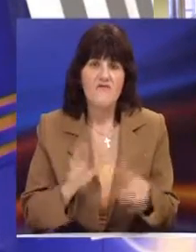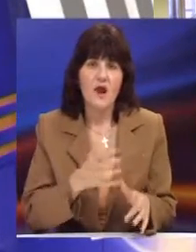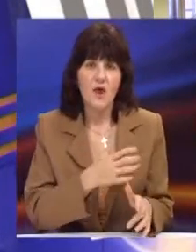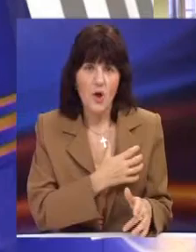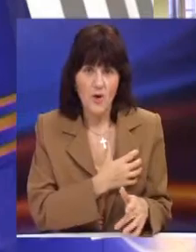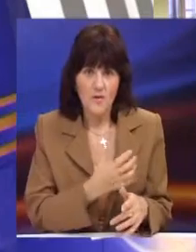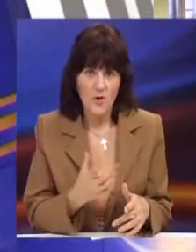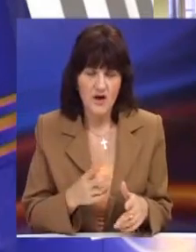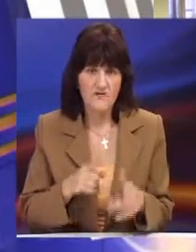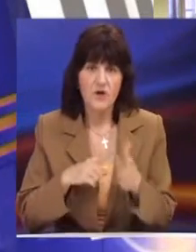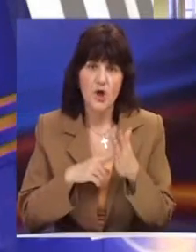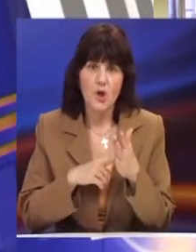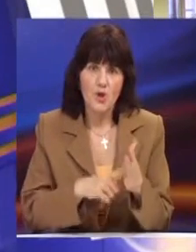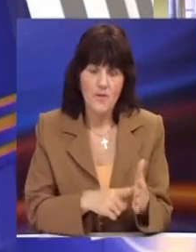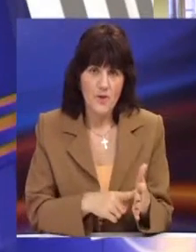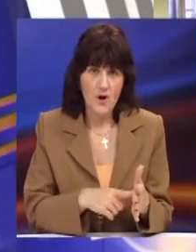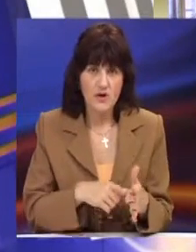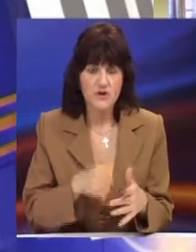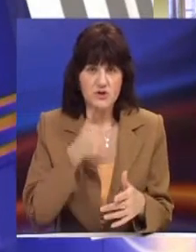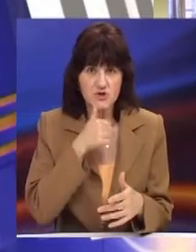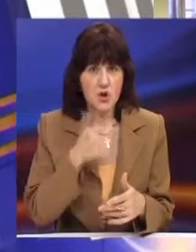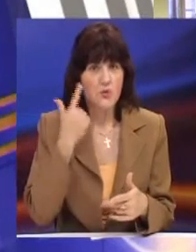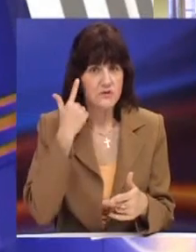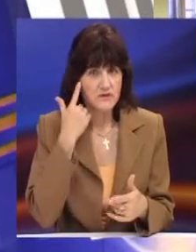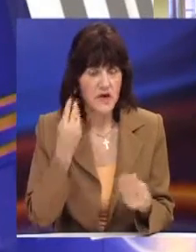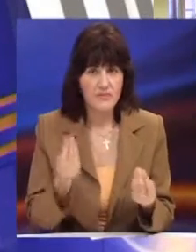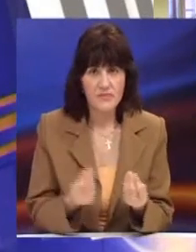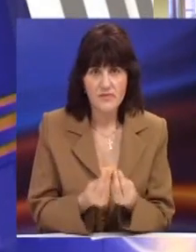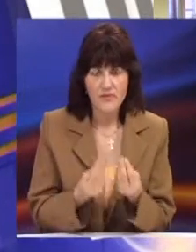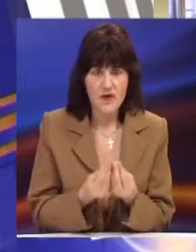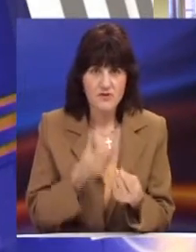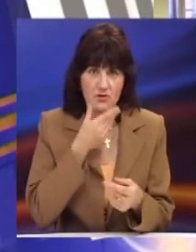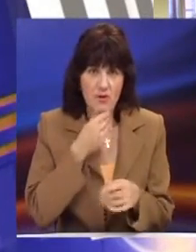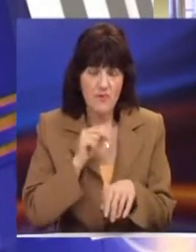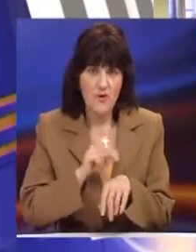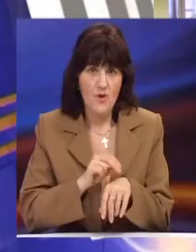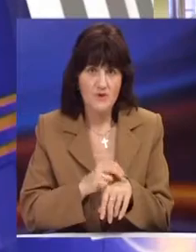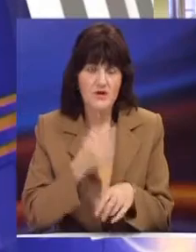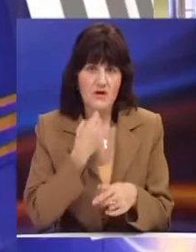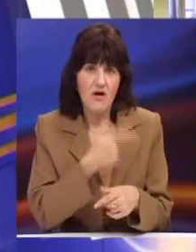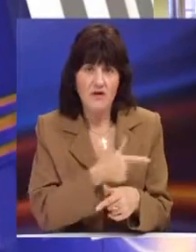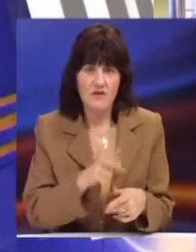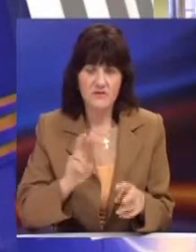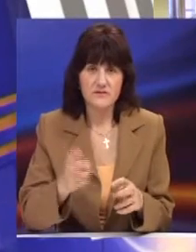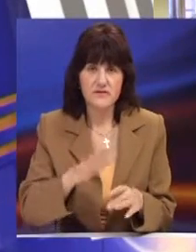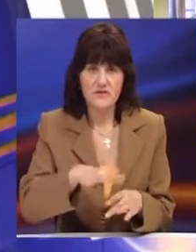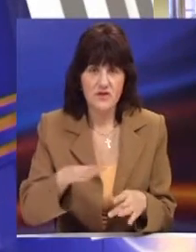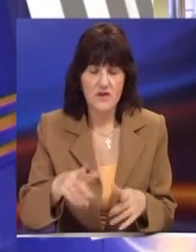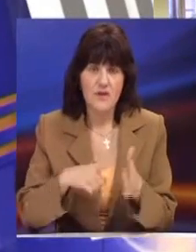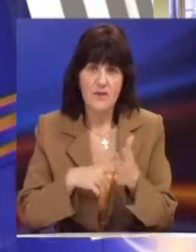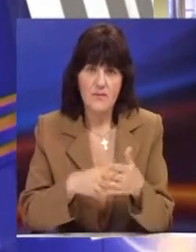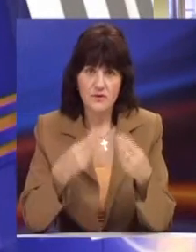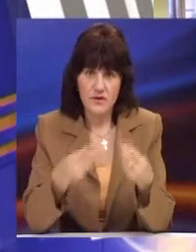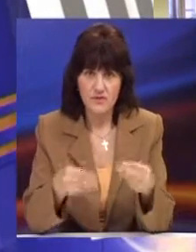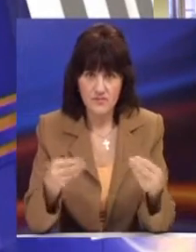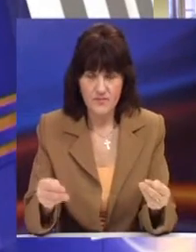veliko bogatstvo da pokažu nešto što znaju. Mislim da je to divan osjećaj kada ti podeliš sa nekim